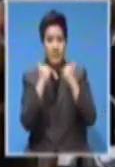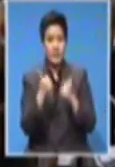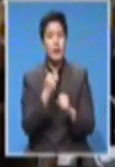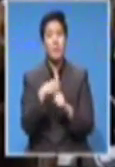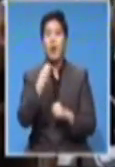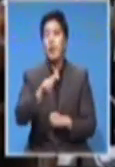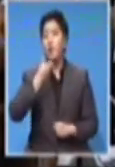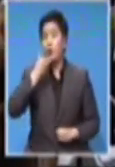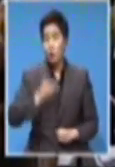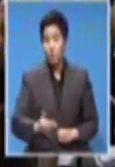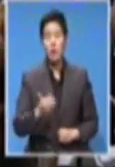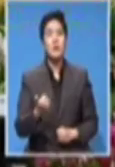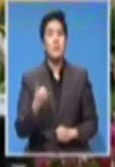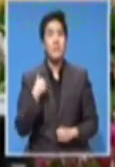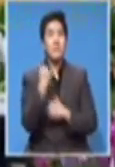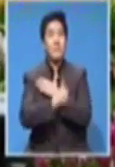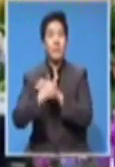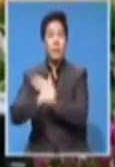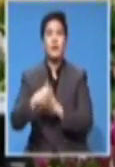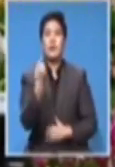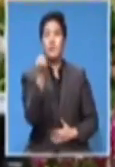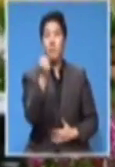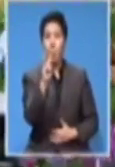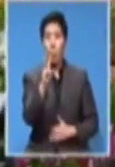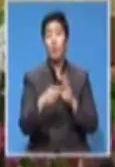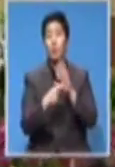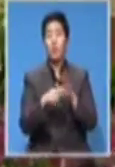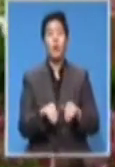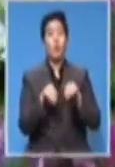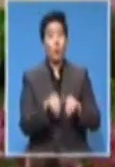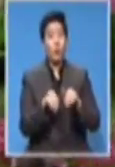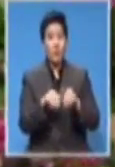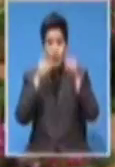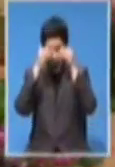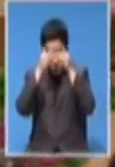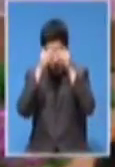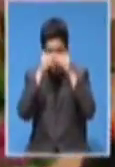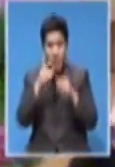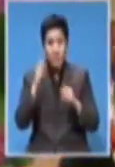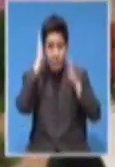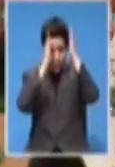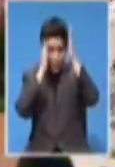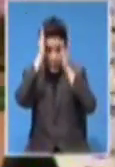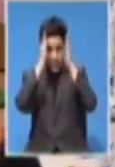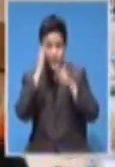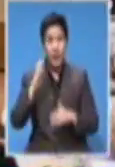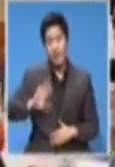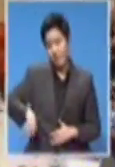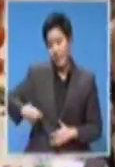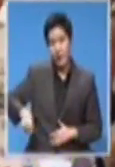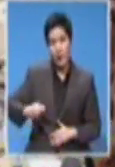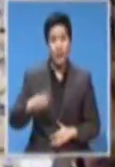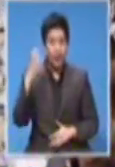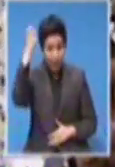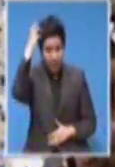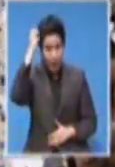ความยั่งยืนนะครับก็มี16ประเทศเข้าร่วมอาทิเช่นออสเตรเลียอินโดนีเซียมาเลเซียกัมพูชาล